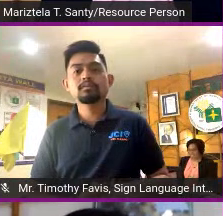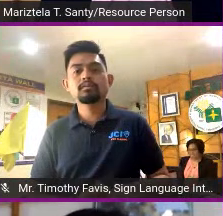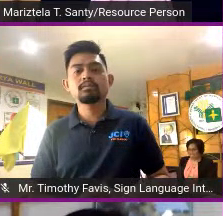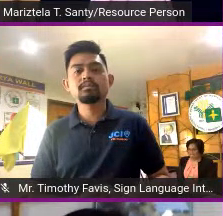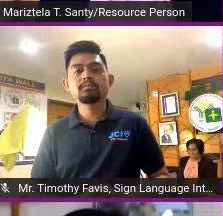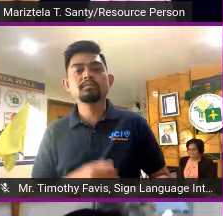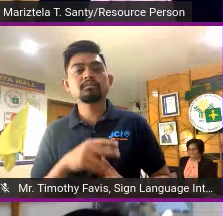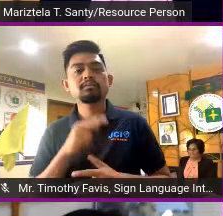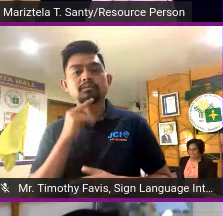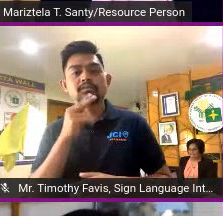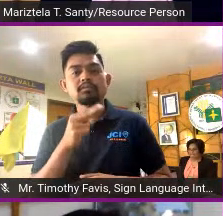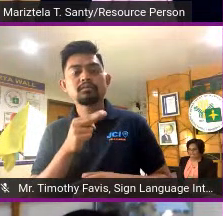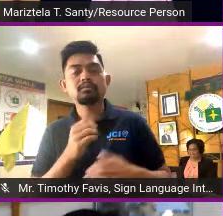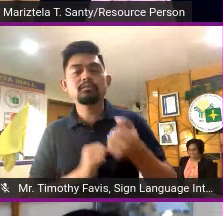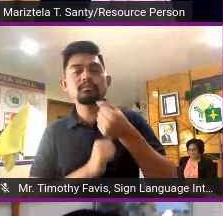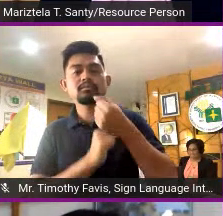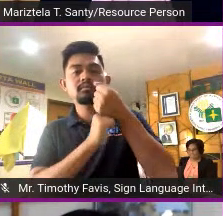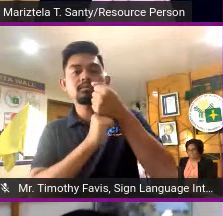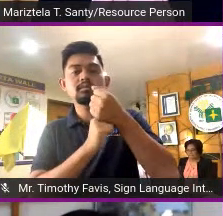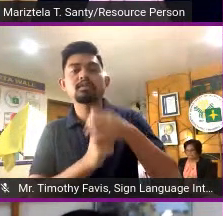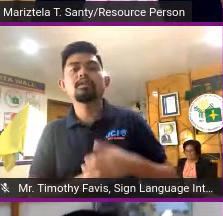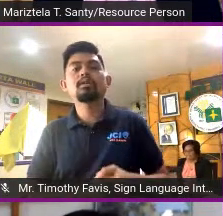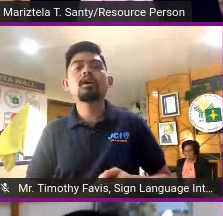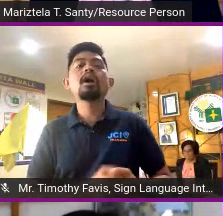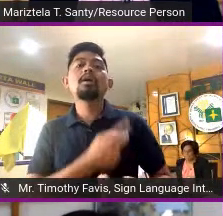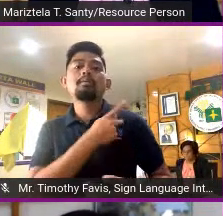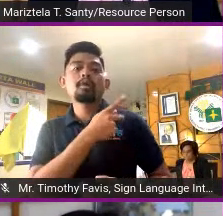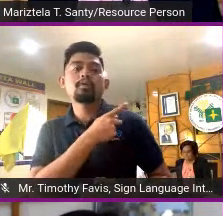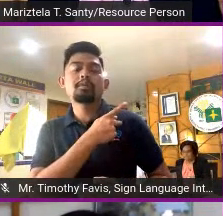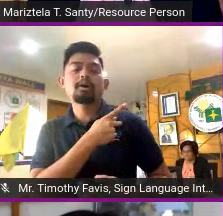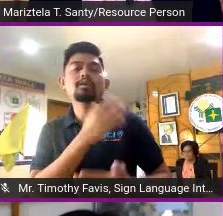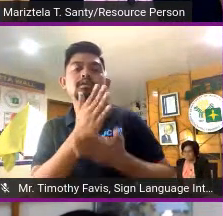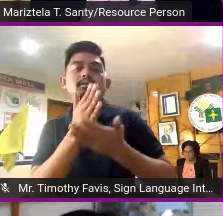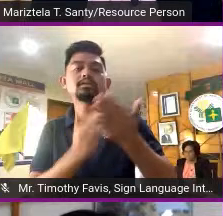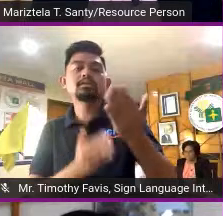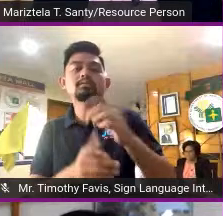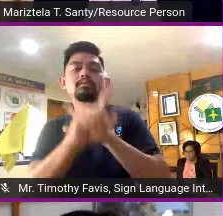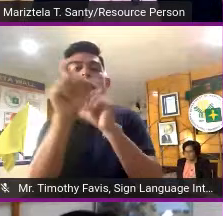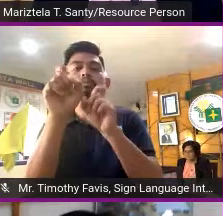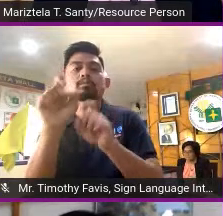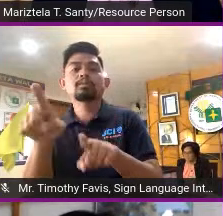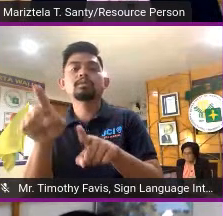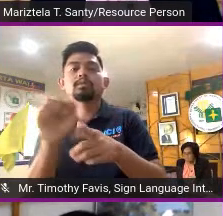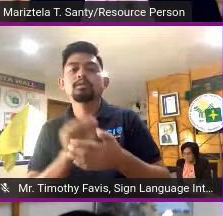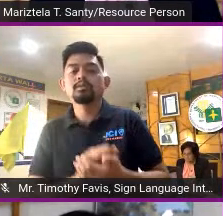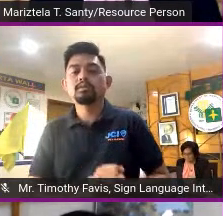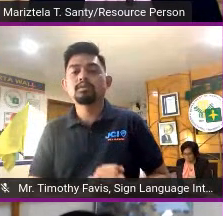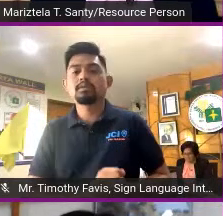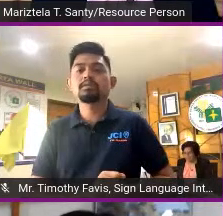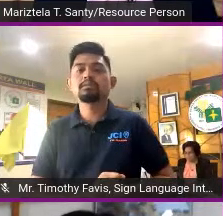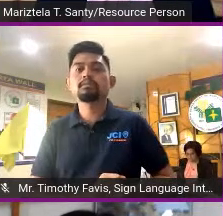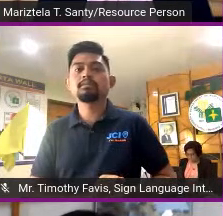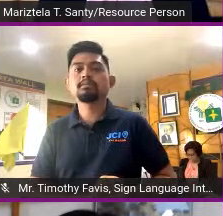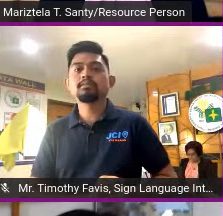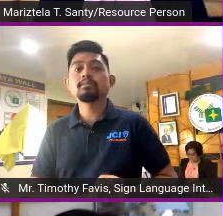Okay, not supported pa. So, meron po dito mga katanungan.